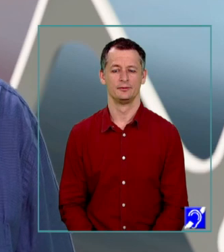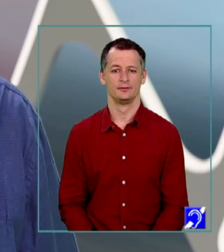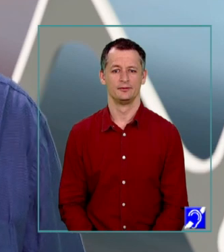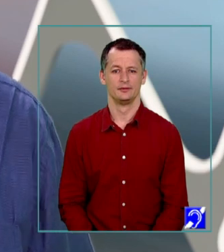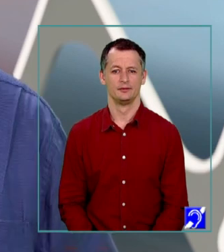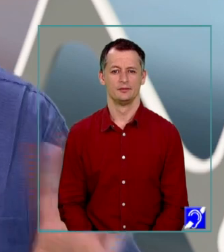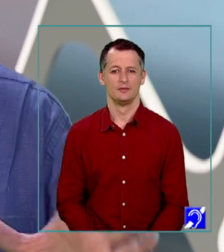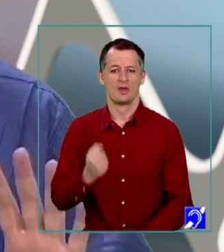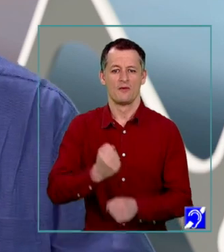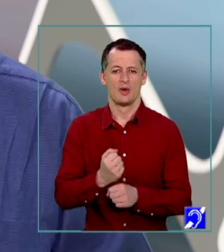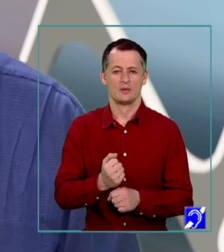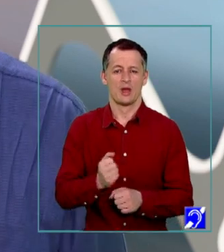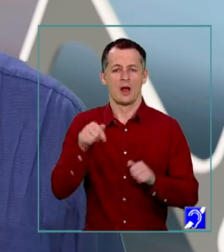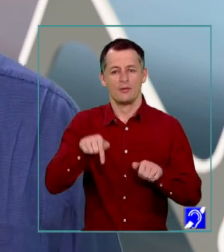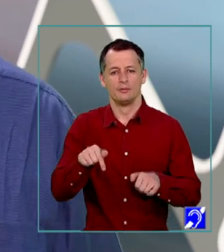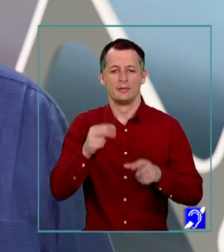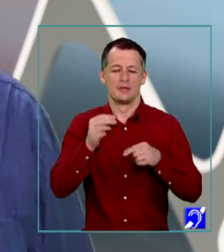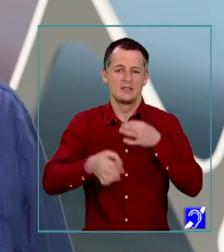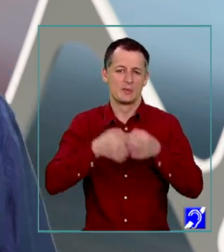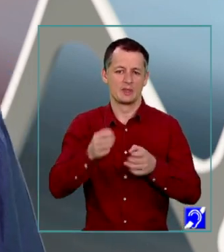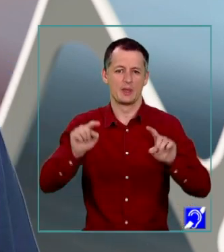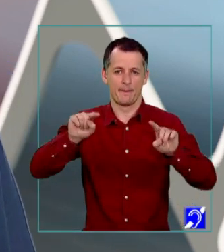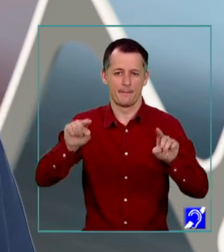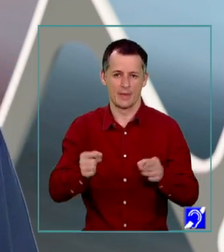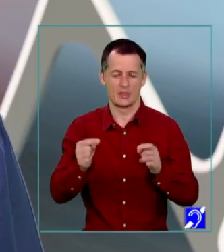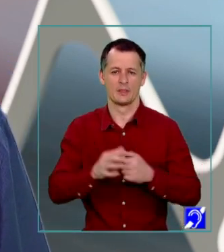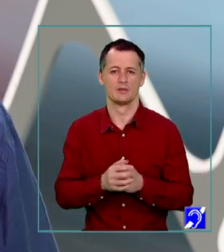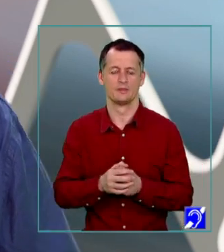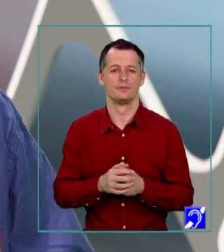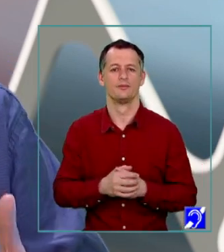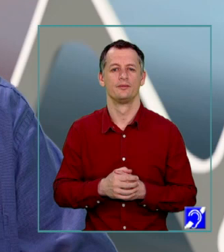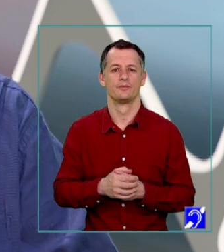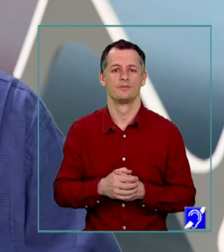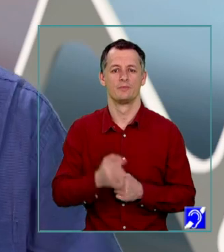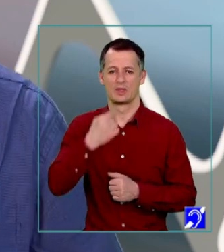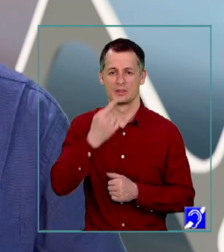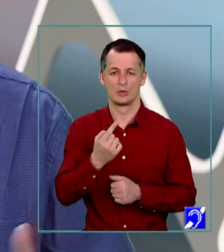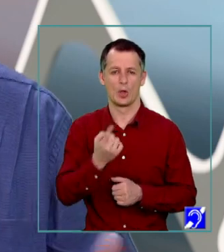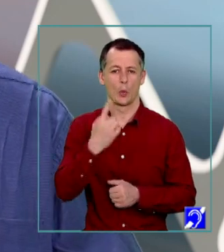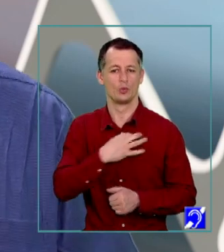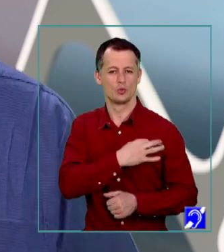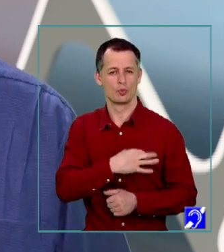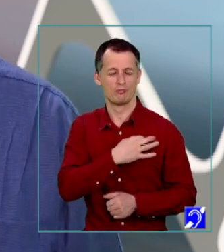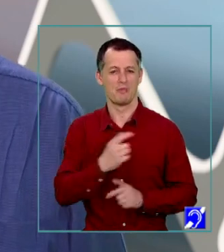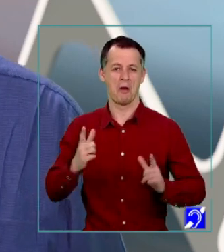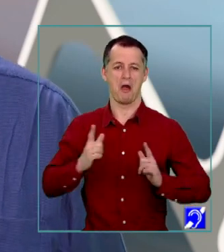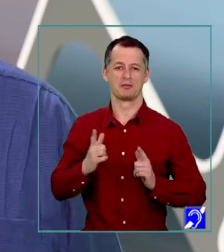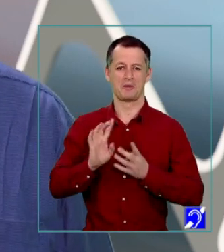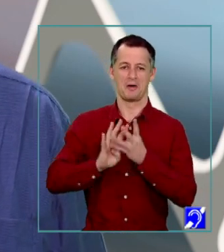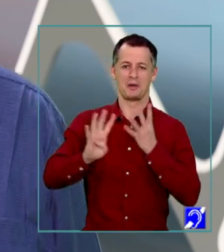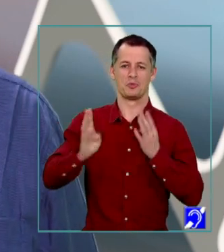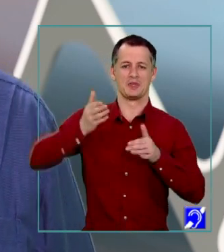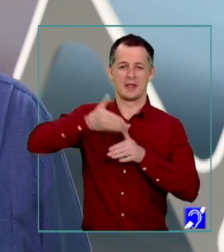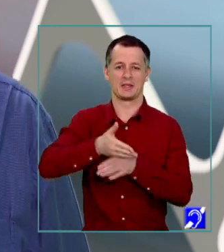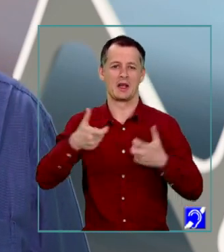fac o mică paranteză ca să facem o pauză înainte de ultima problemă. Se spune că un student, așteptându-și rândul să intre la